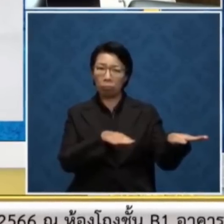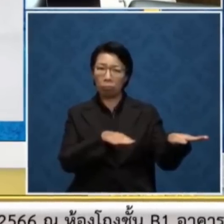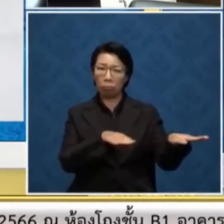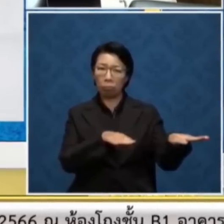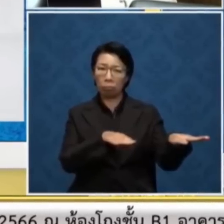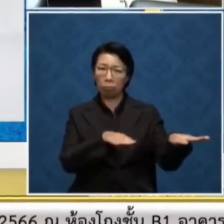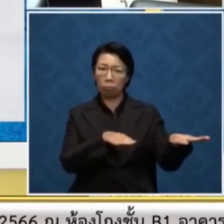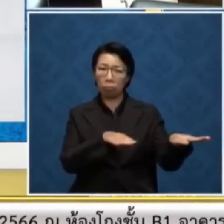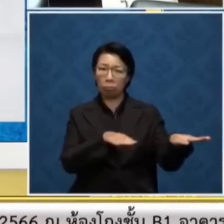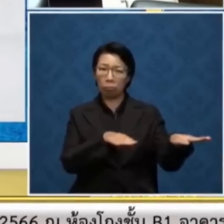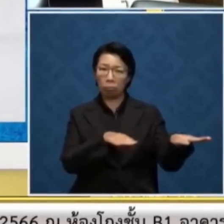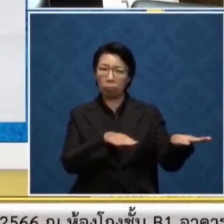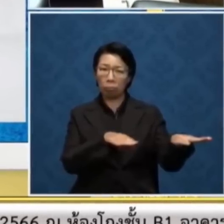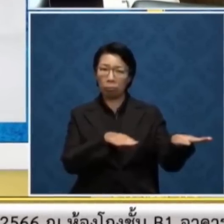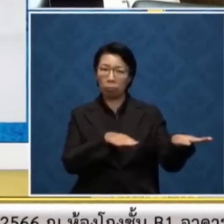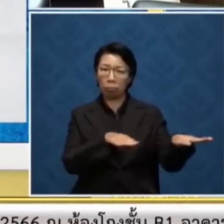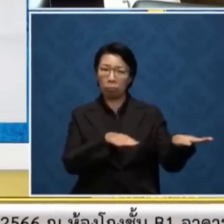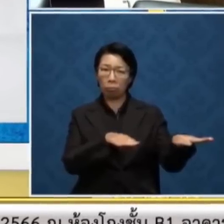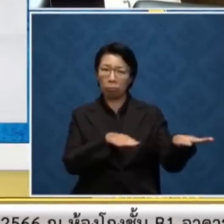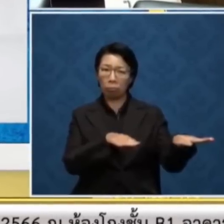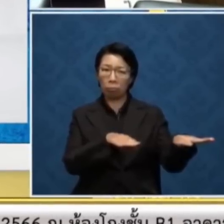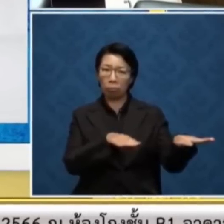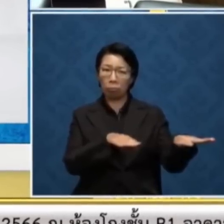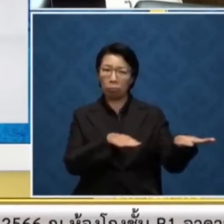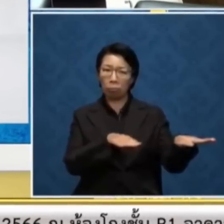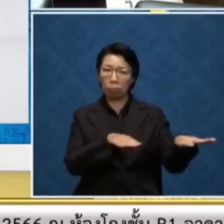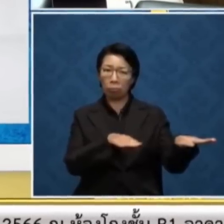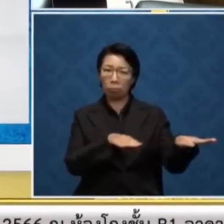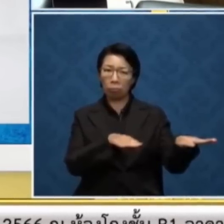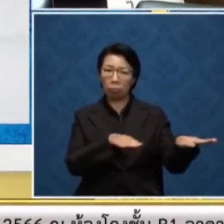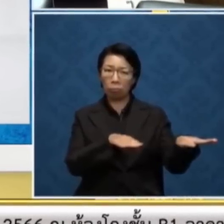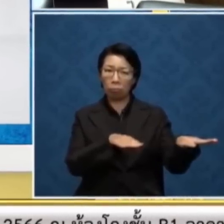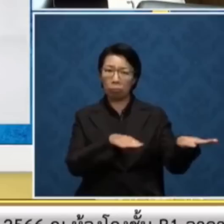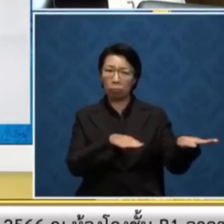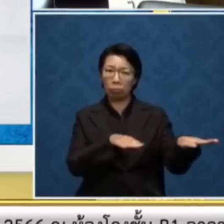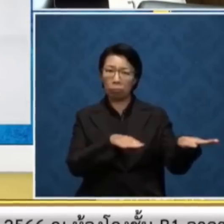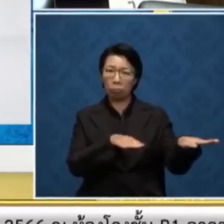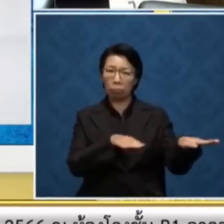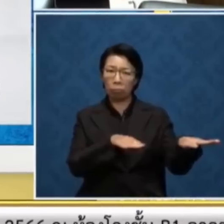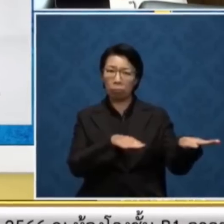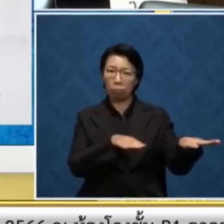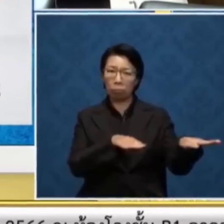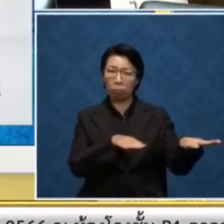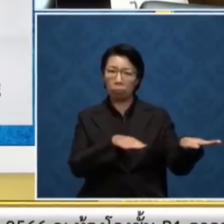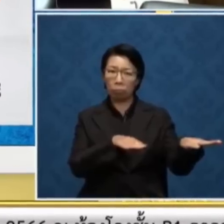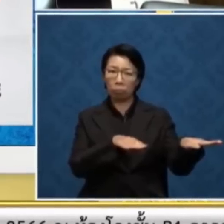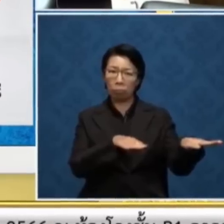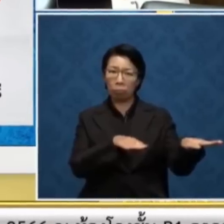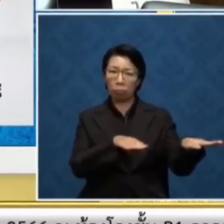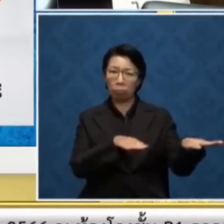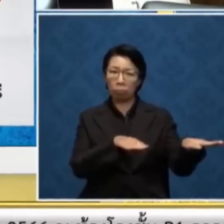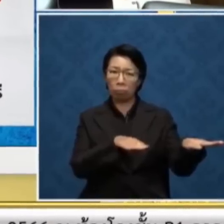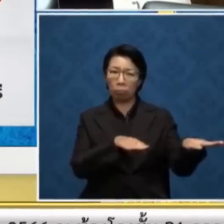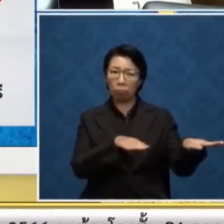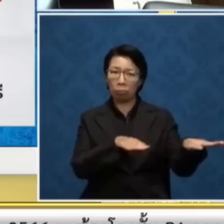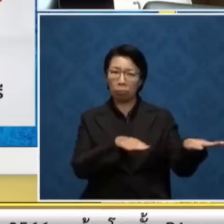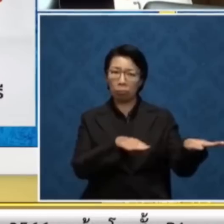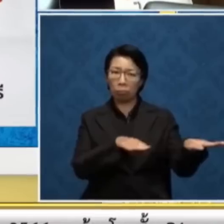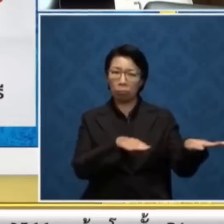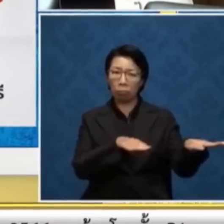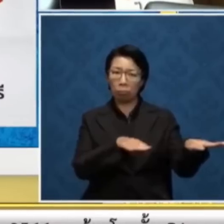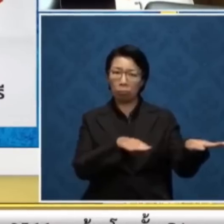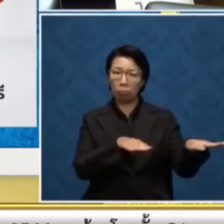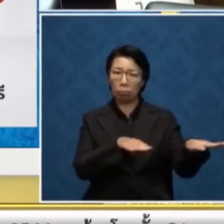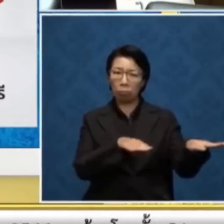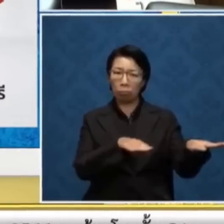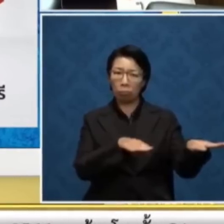ของการปฏิบัติตามระเบียบนะคะว่าด้วยการจัดหาไฟฟ้าจากพลังงานหมุนเวียนในรูปแบบฟีดอินทาริฟนะคะใน